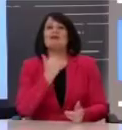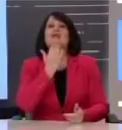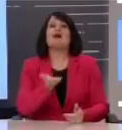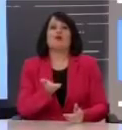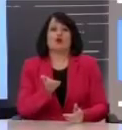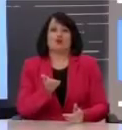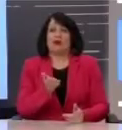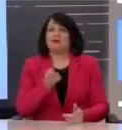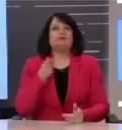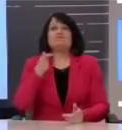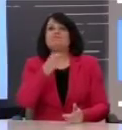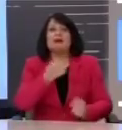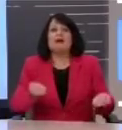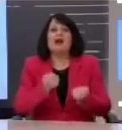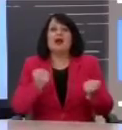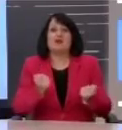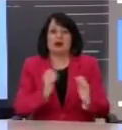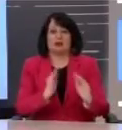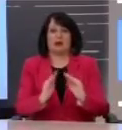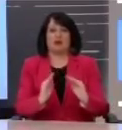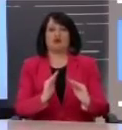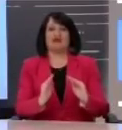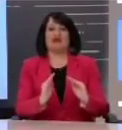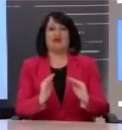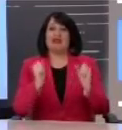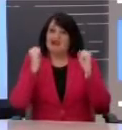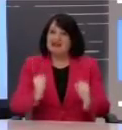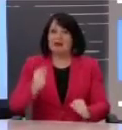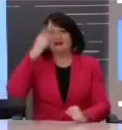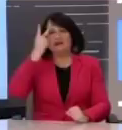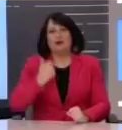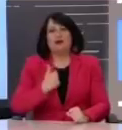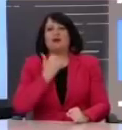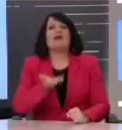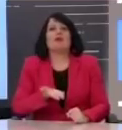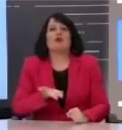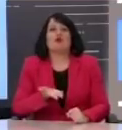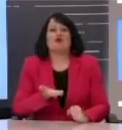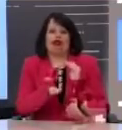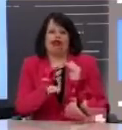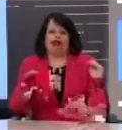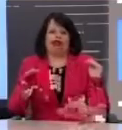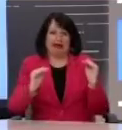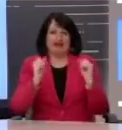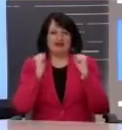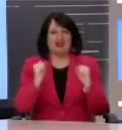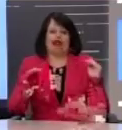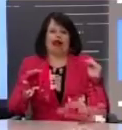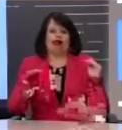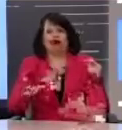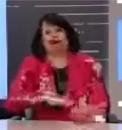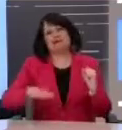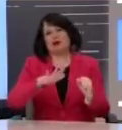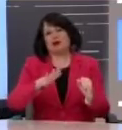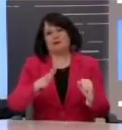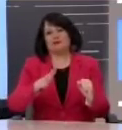παρέμβασής μας προκειμένου να διασφαλίζουμε τα κυριαρχικά μας δικαιώματα, αλλά και την ειρήνη, τη σταθερότητα στην ευρύτερη